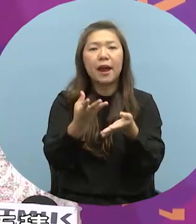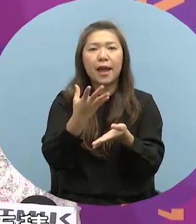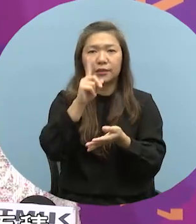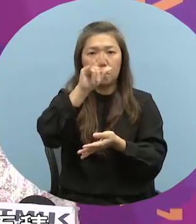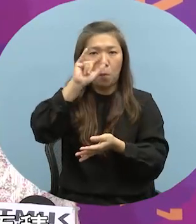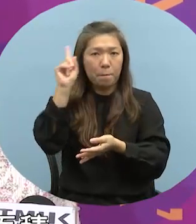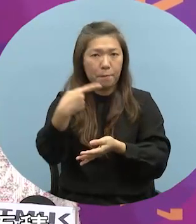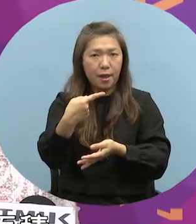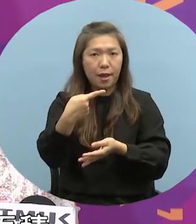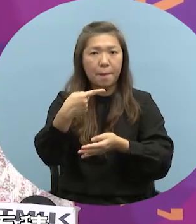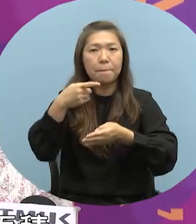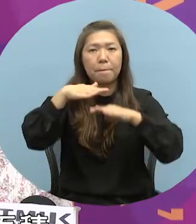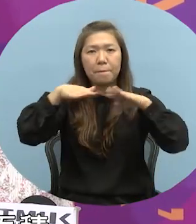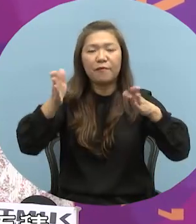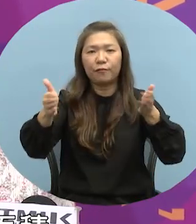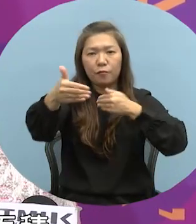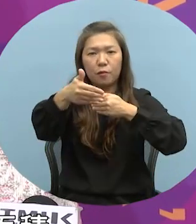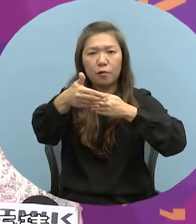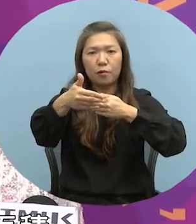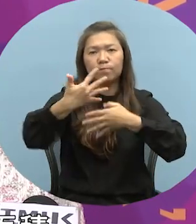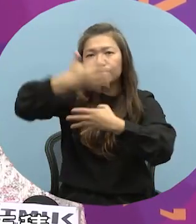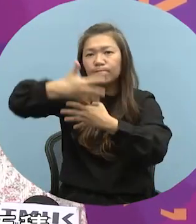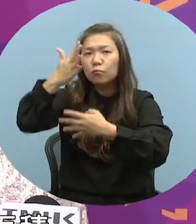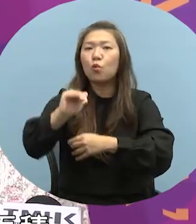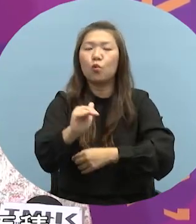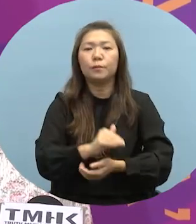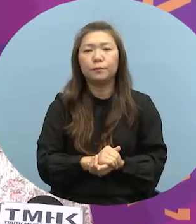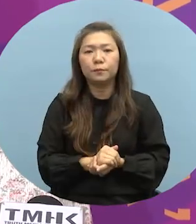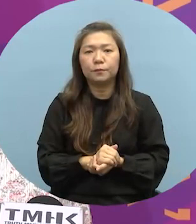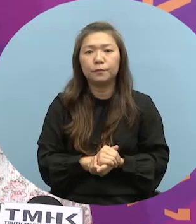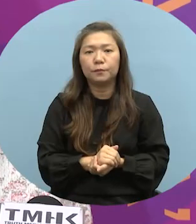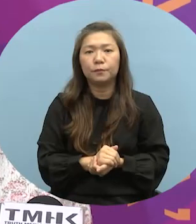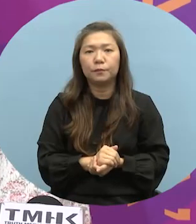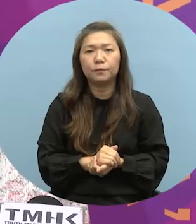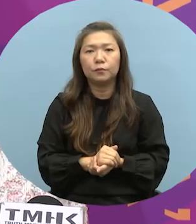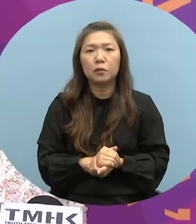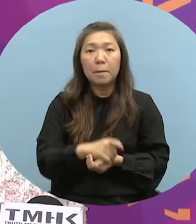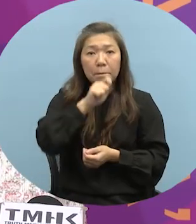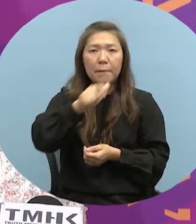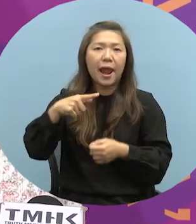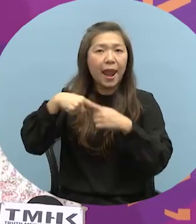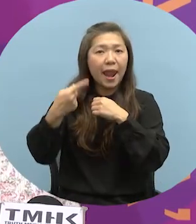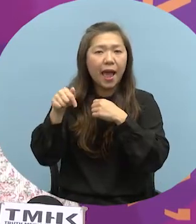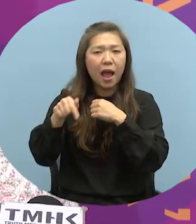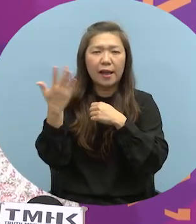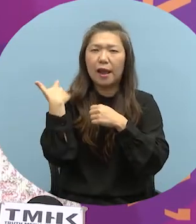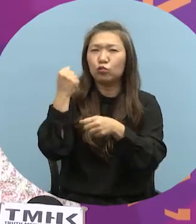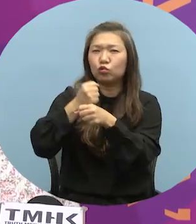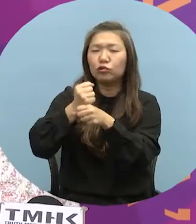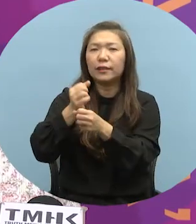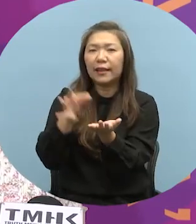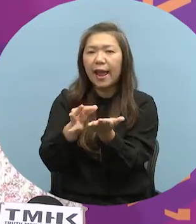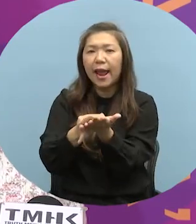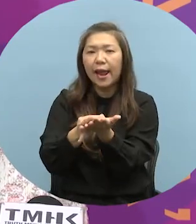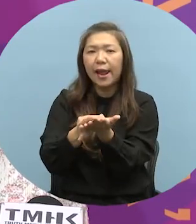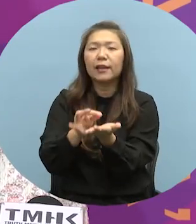约16万平方米的楼面面积。咁有别于以往的工业用地呢，我们